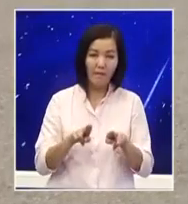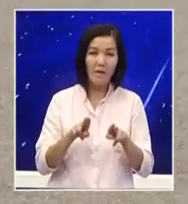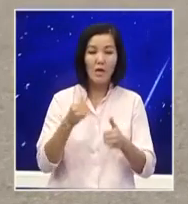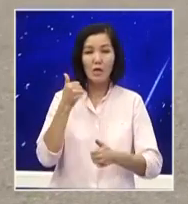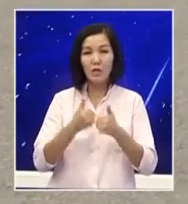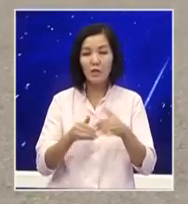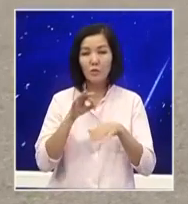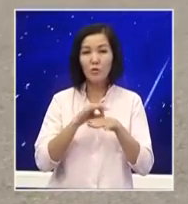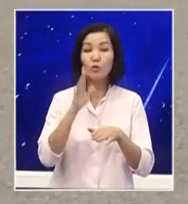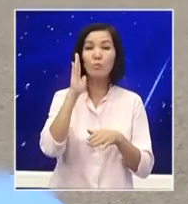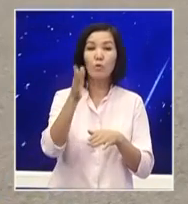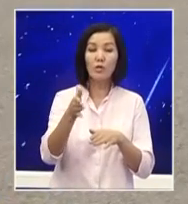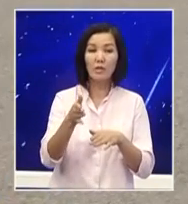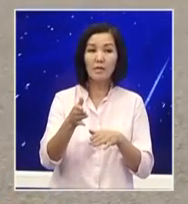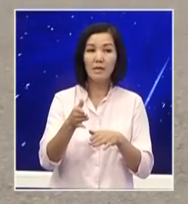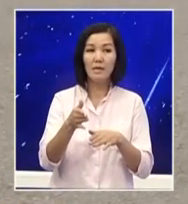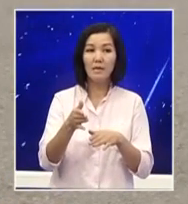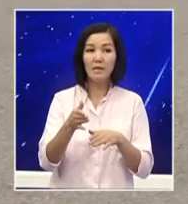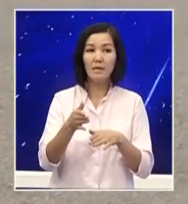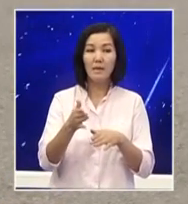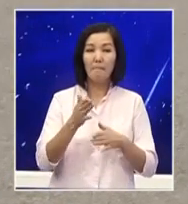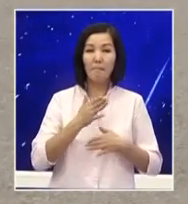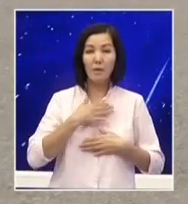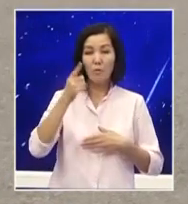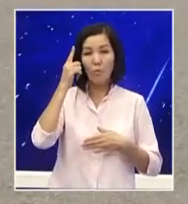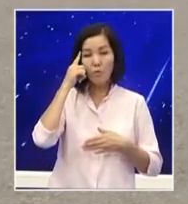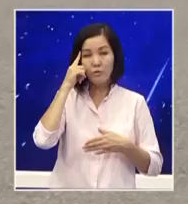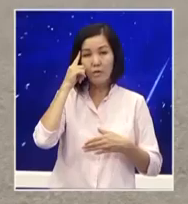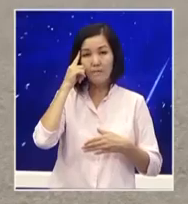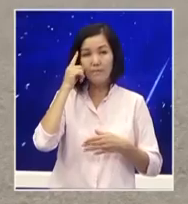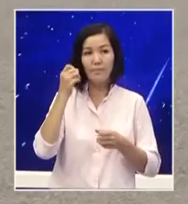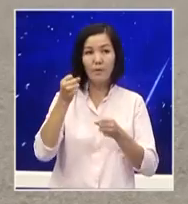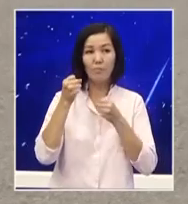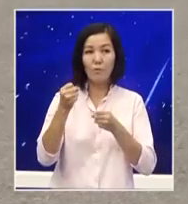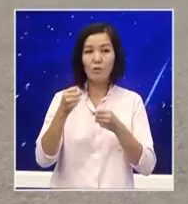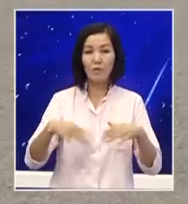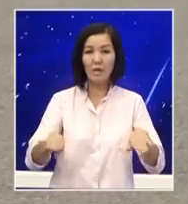өткізді. Болашақта осына мен ойымша бокстағыдай